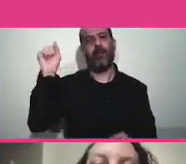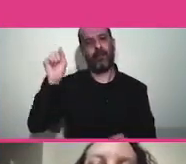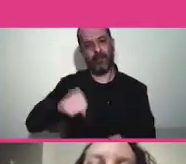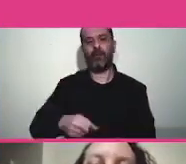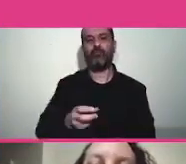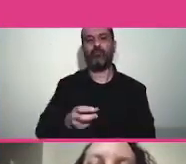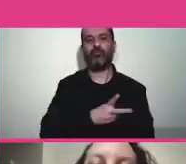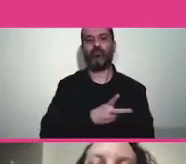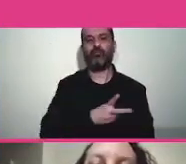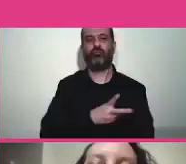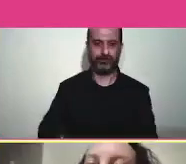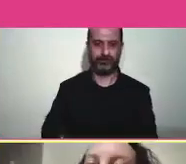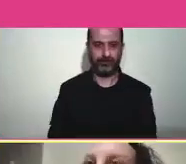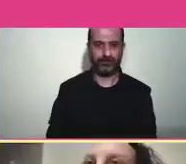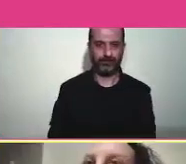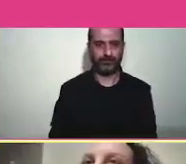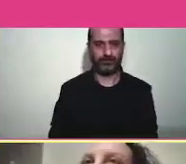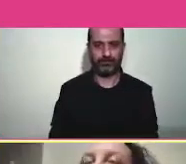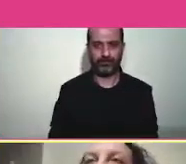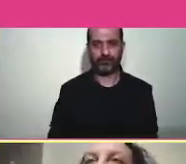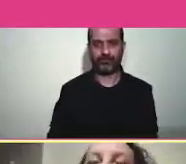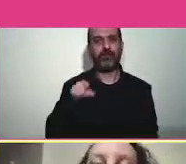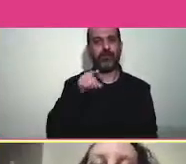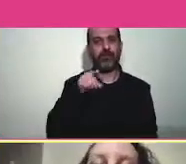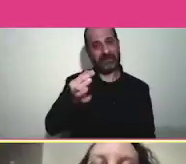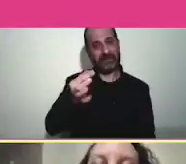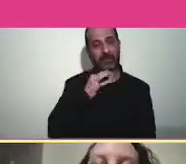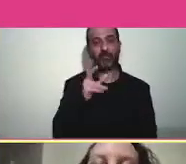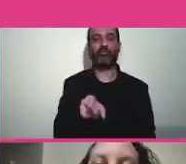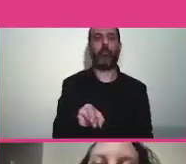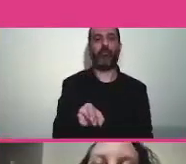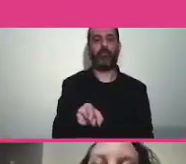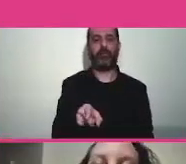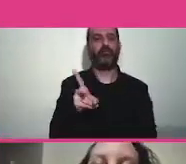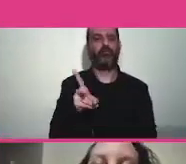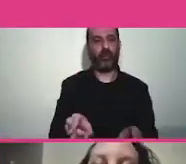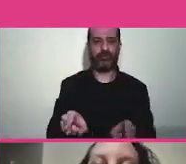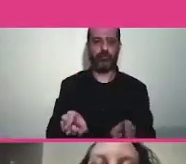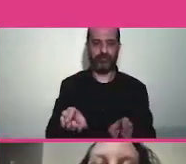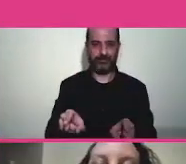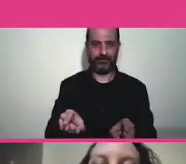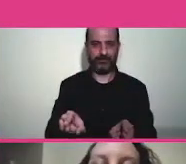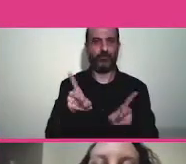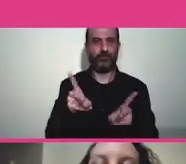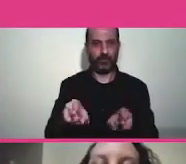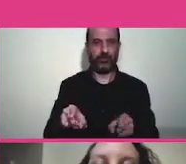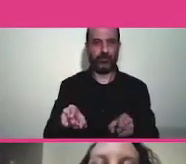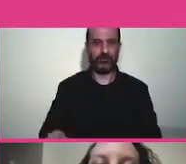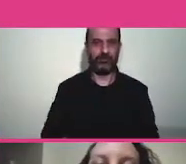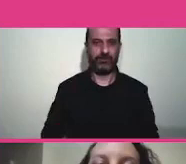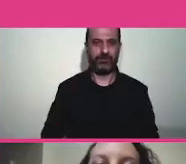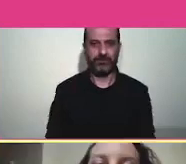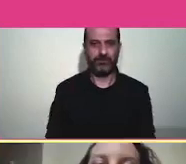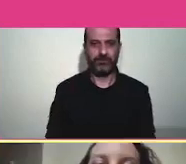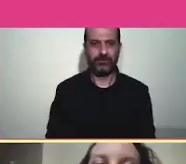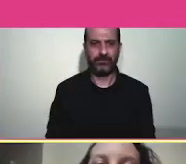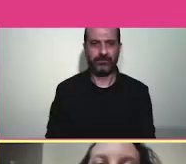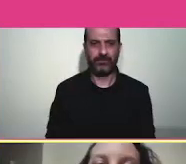ολόσωστοι. Λοιπόν, για πείτε μου stop εσείς. Stop. Stop. Stop. Τέλεια.